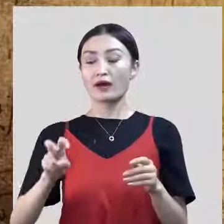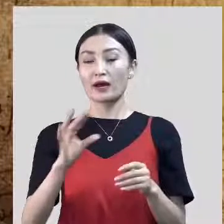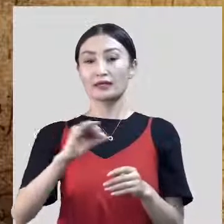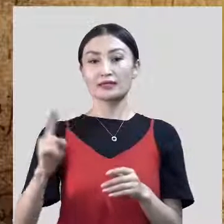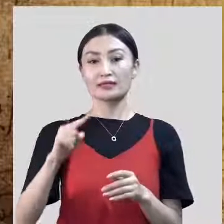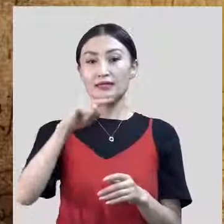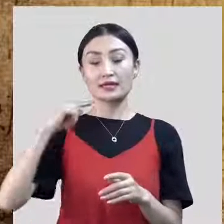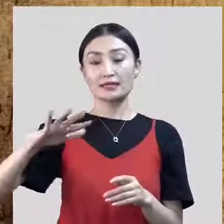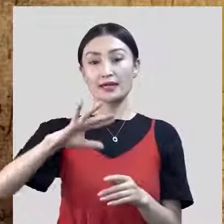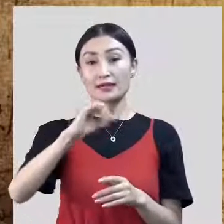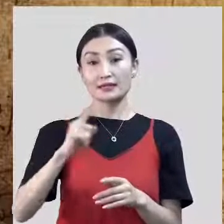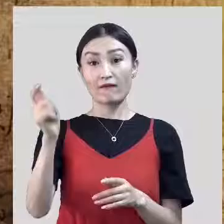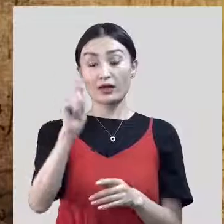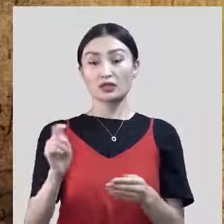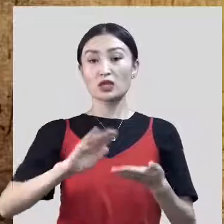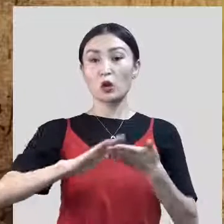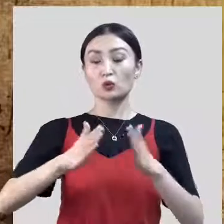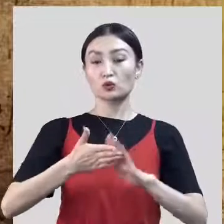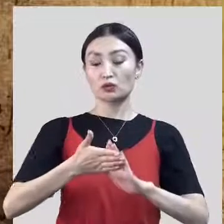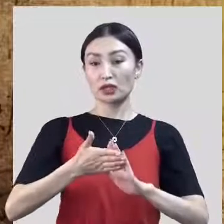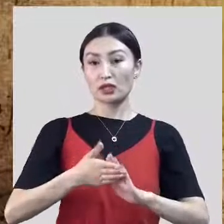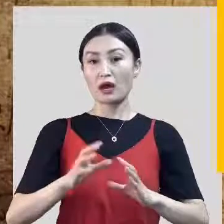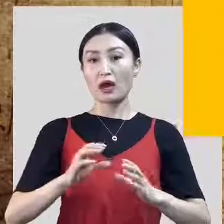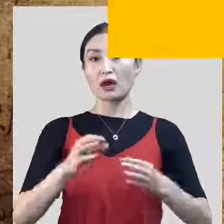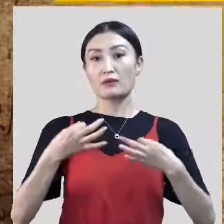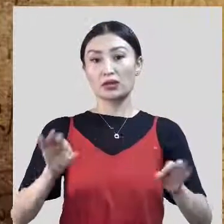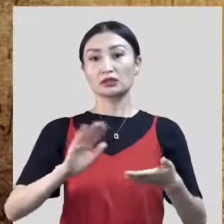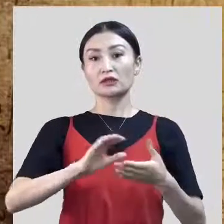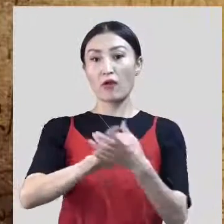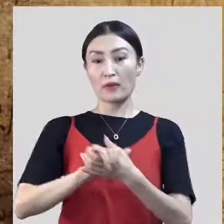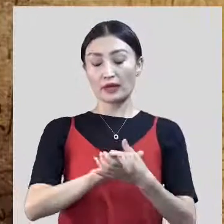из войны заключения демократического мира